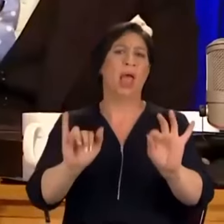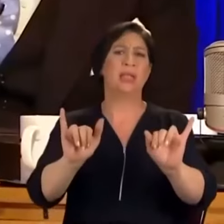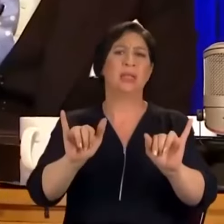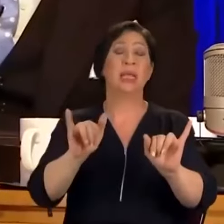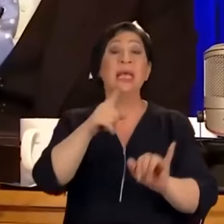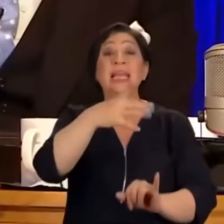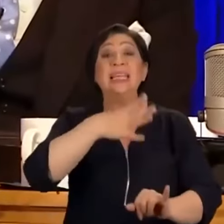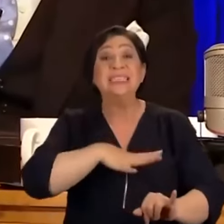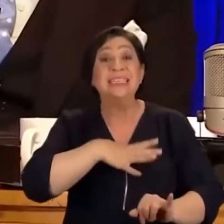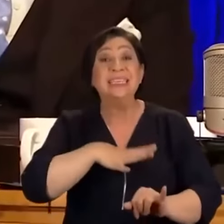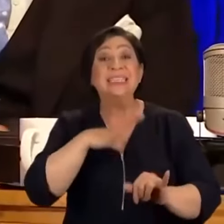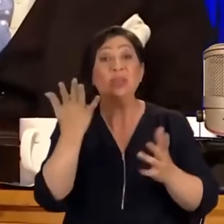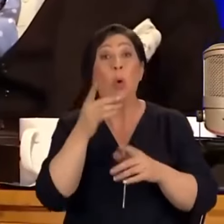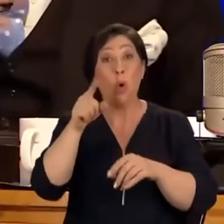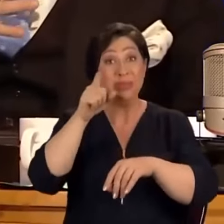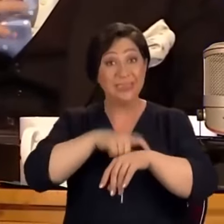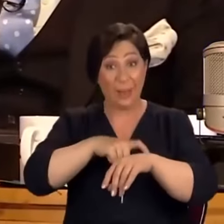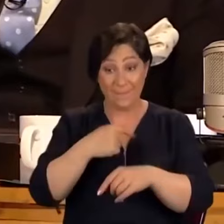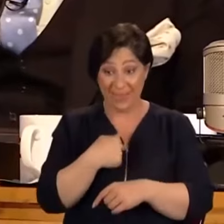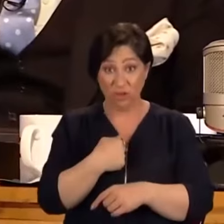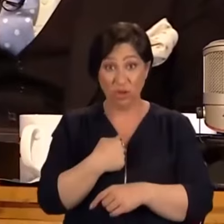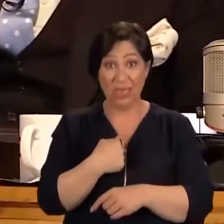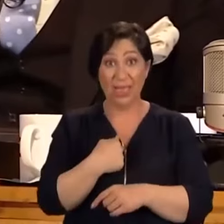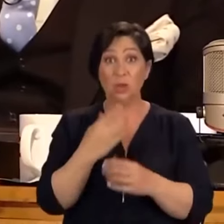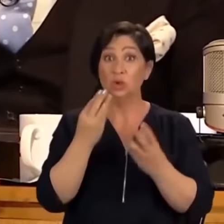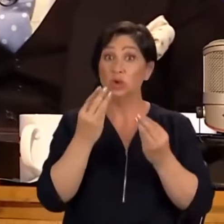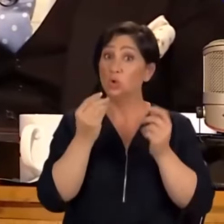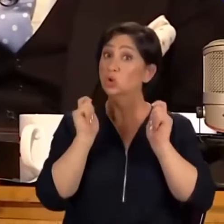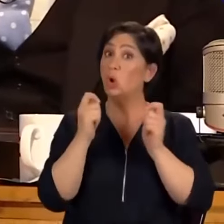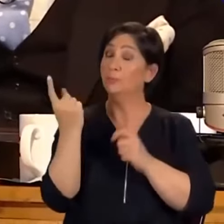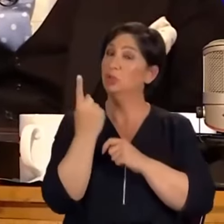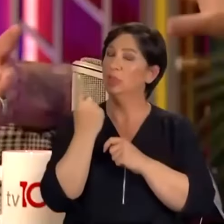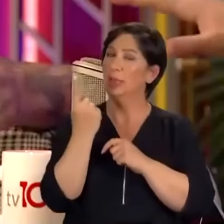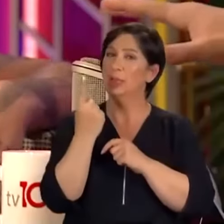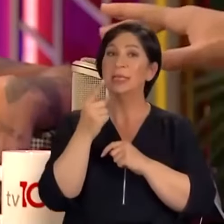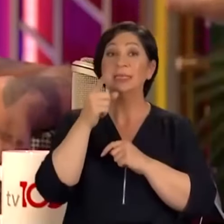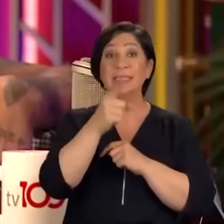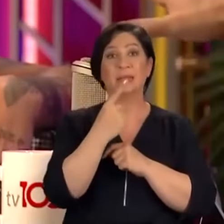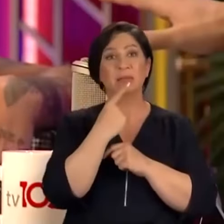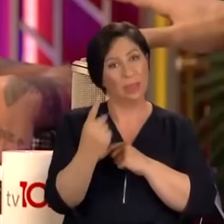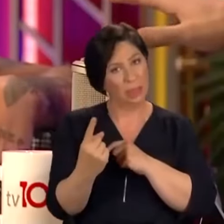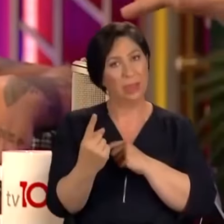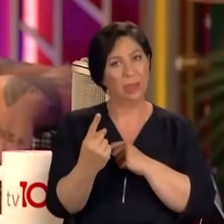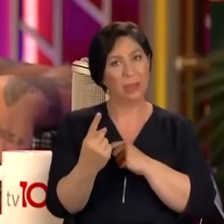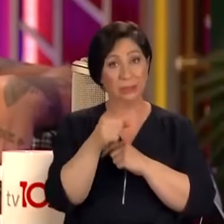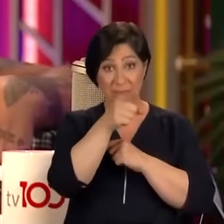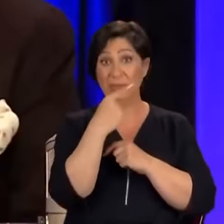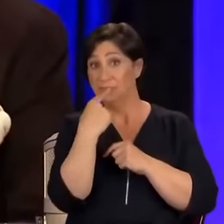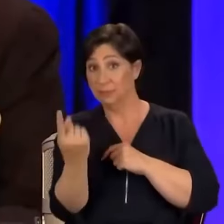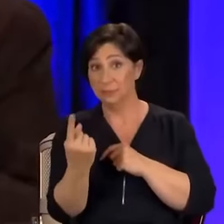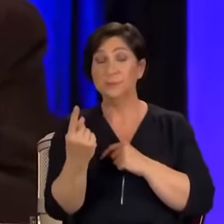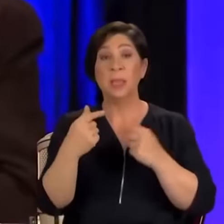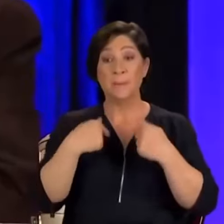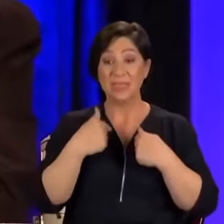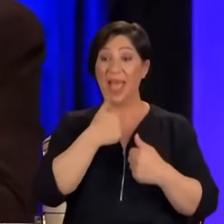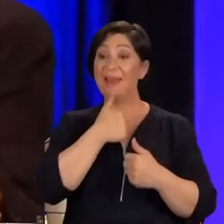istediğin şey o sırada bence bence İstediğin şey çok güç bir şeydi Çünkü sen dedin ki sen dedin ki